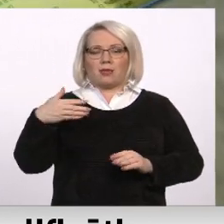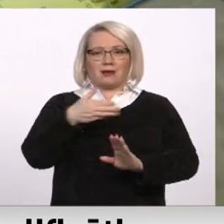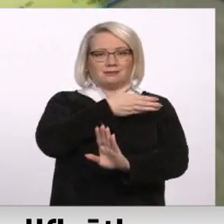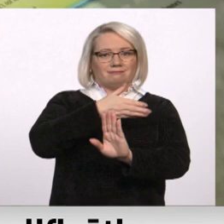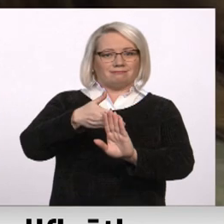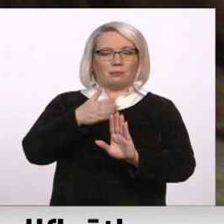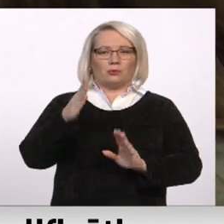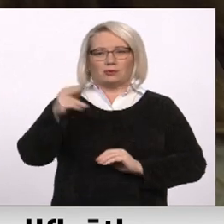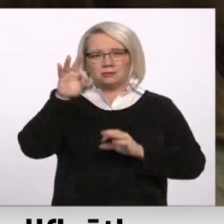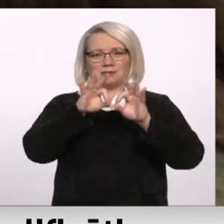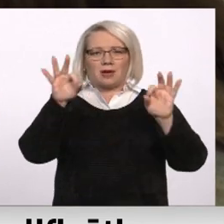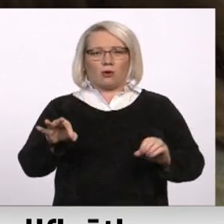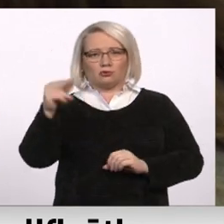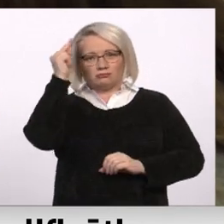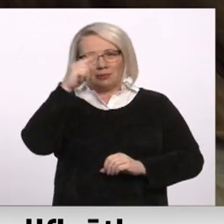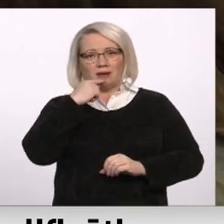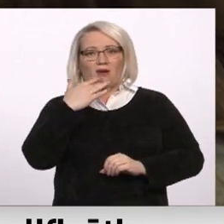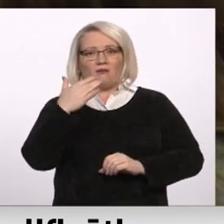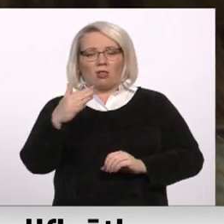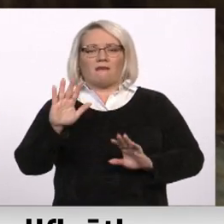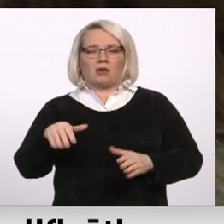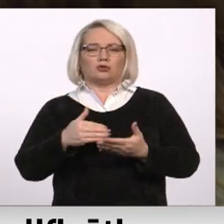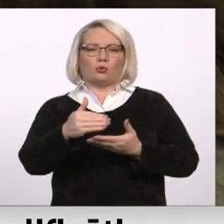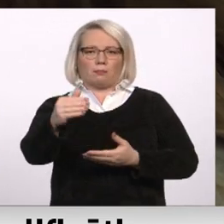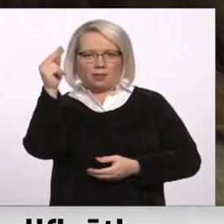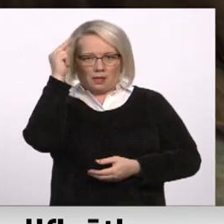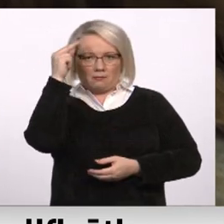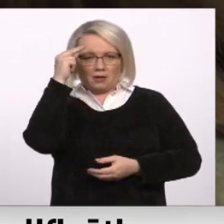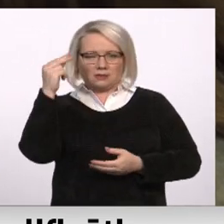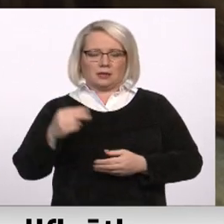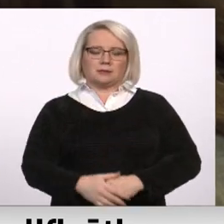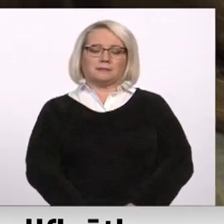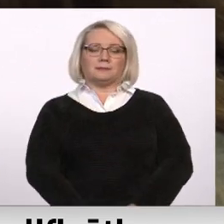krievu valodas apguvi, to varēs turpināt. Lauri Jansone, Reinis Žagariņš, Vidzemes televīzija.